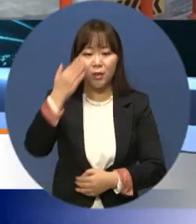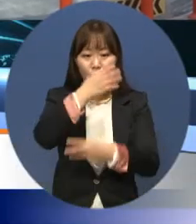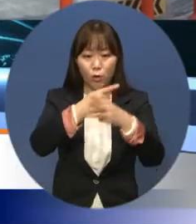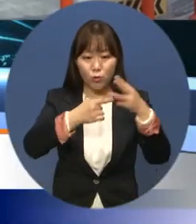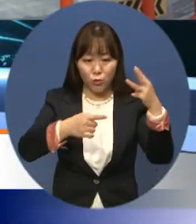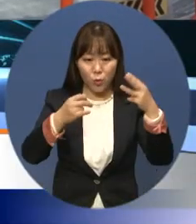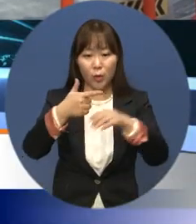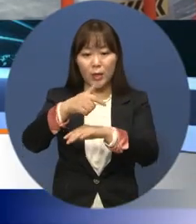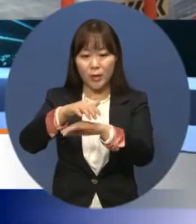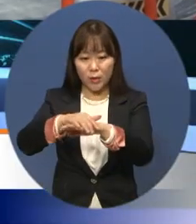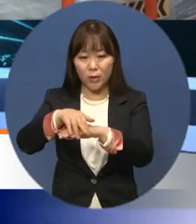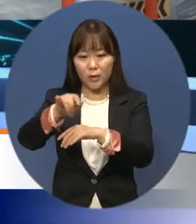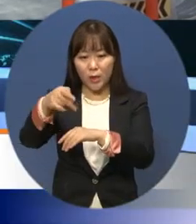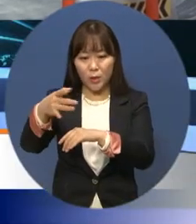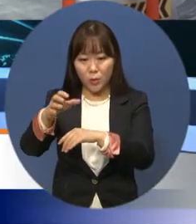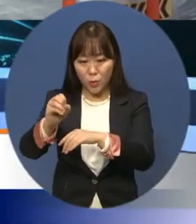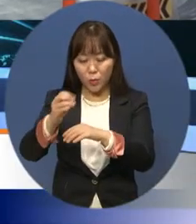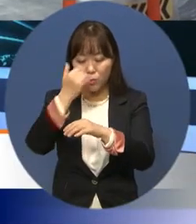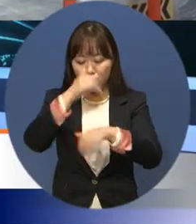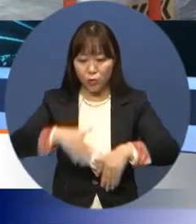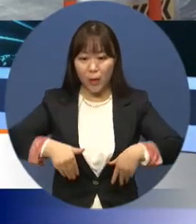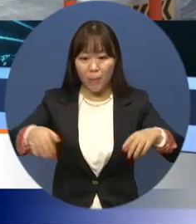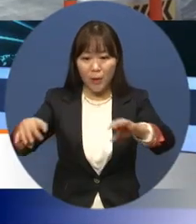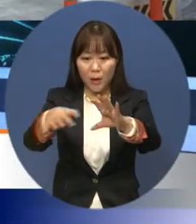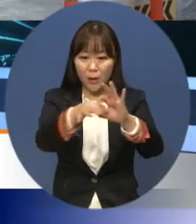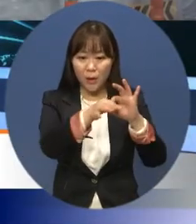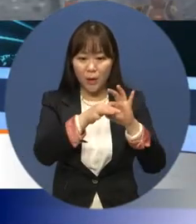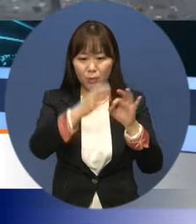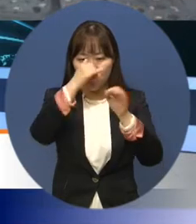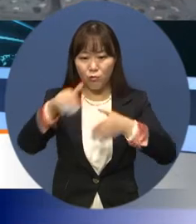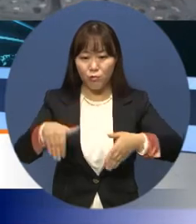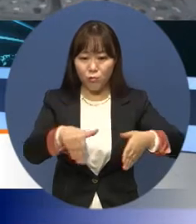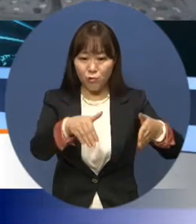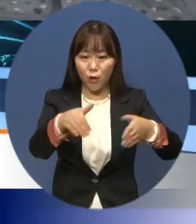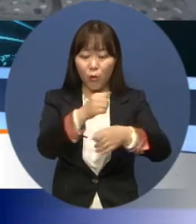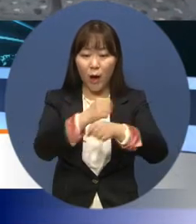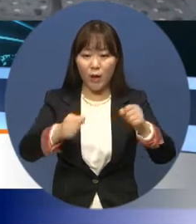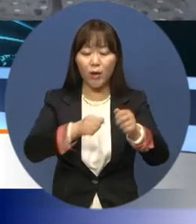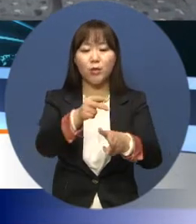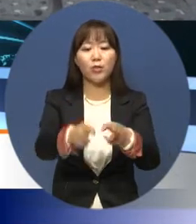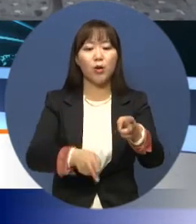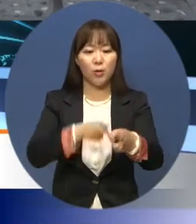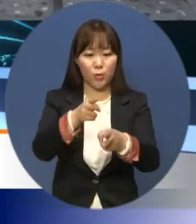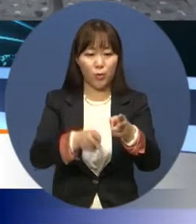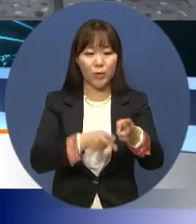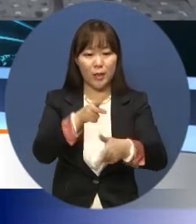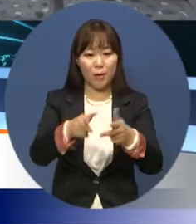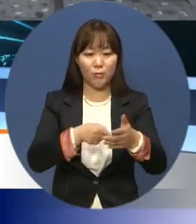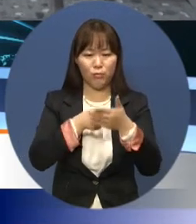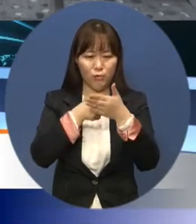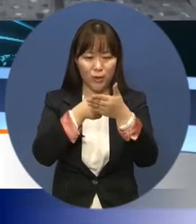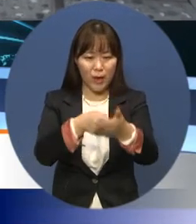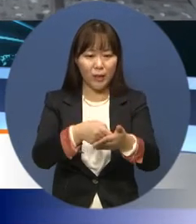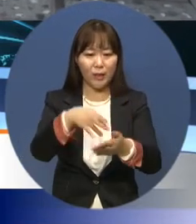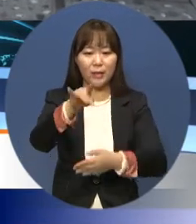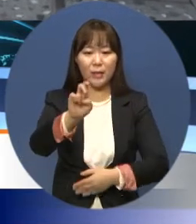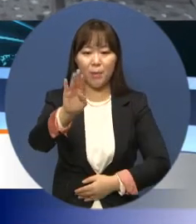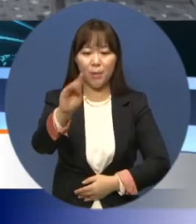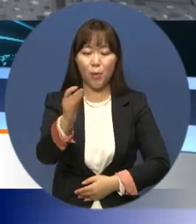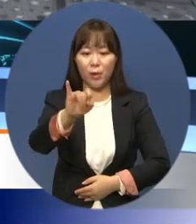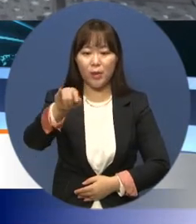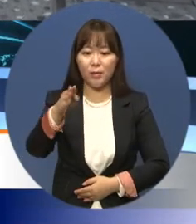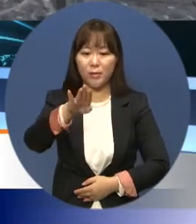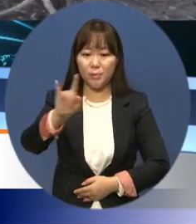청주도심과 대전, 세종, 충남을 연결하는 충청권 광역철도 사업 추진을 도모하는 삼보일배